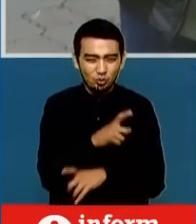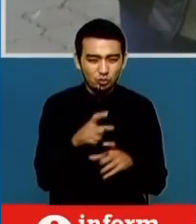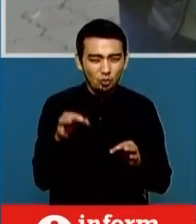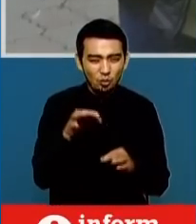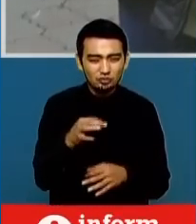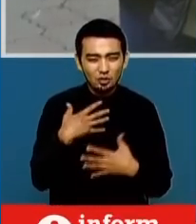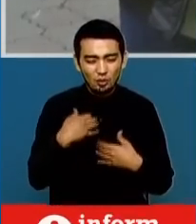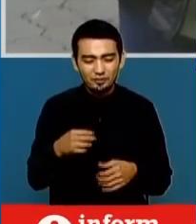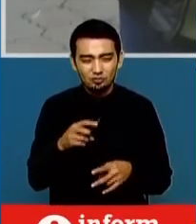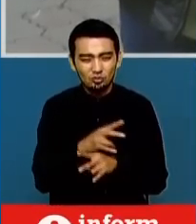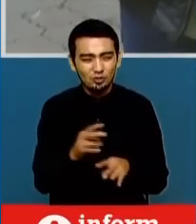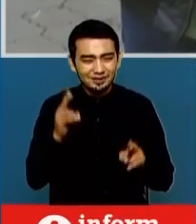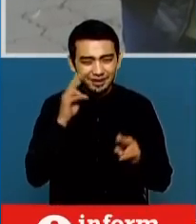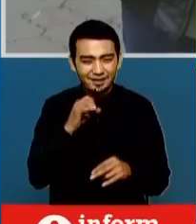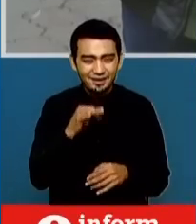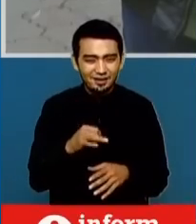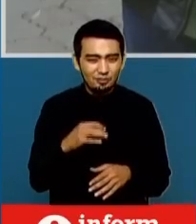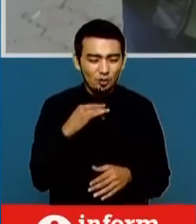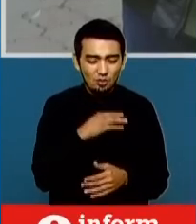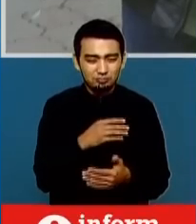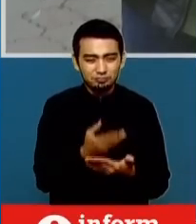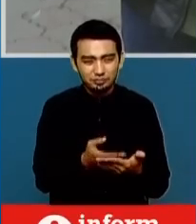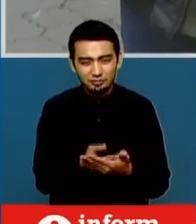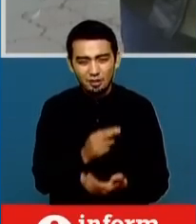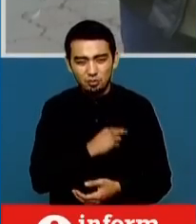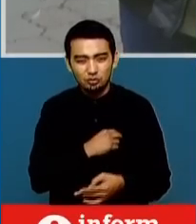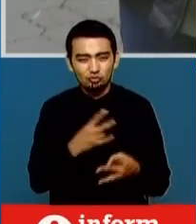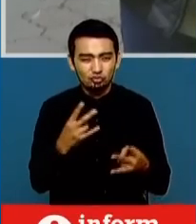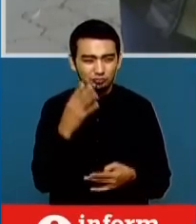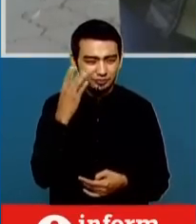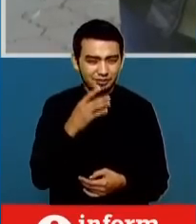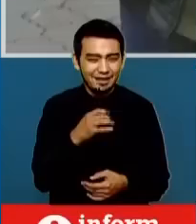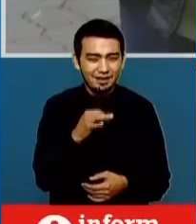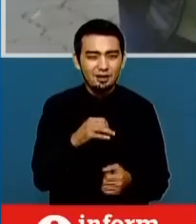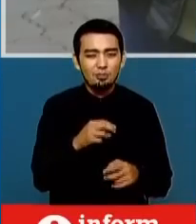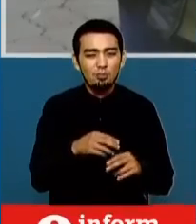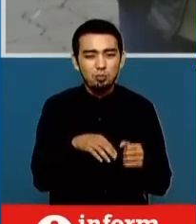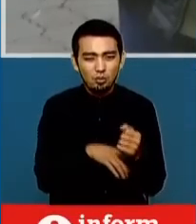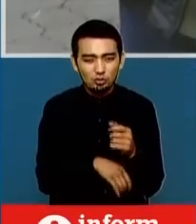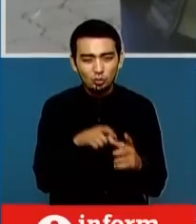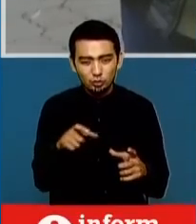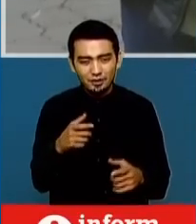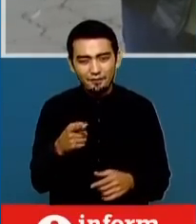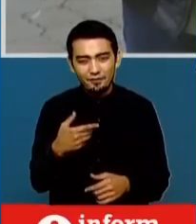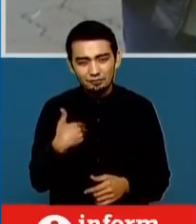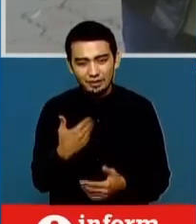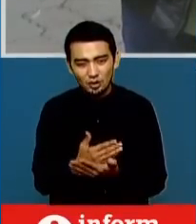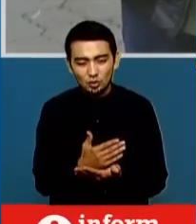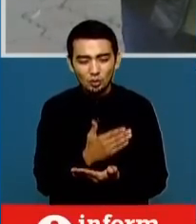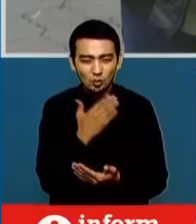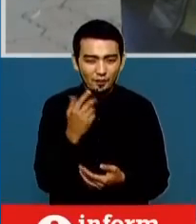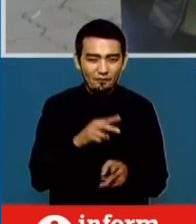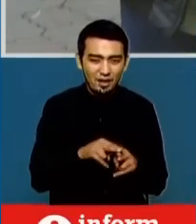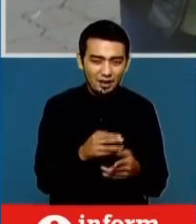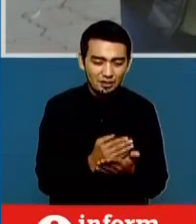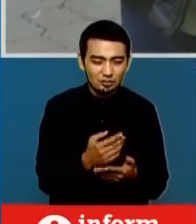оны арттыру үшін көпшілік арасында түсіндіру жұмыстарын жүргізу керек деген пікірде. Сонда ғана азаматтар пайдалы мен зиянын айыра алатын